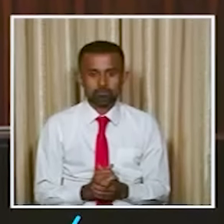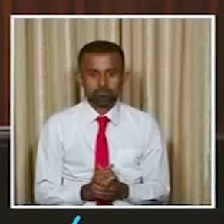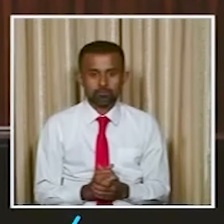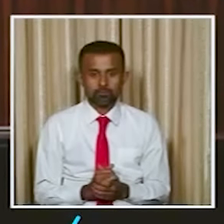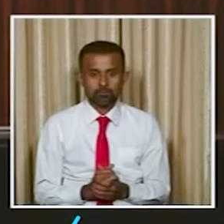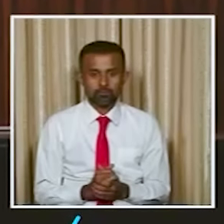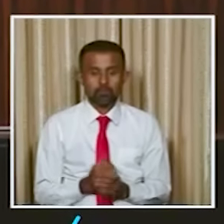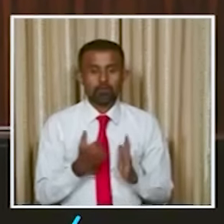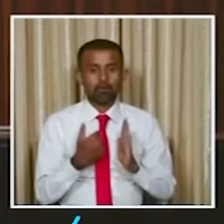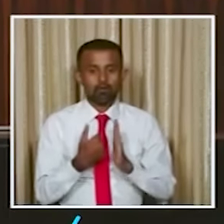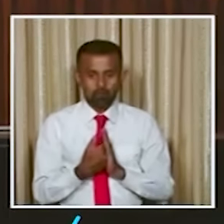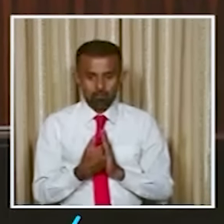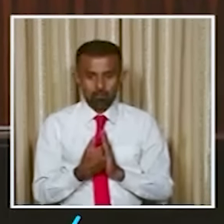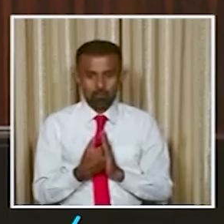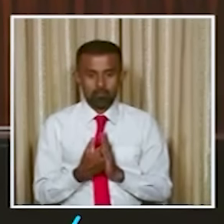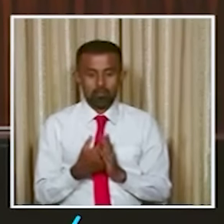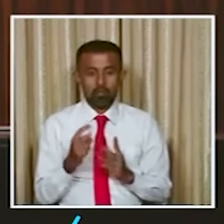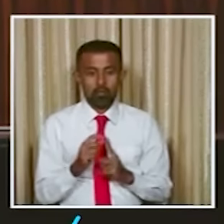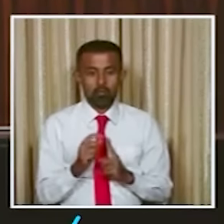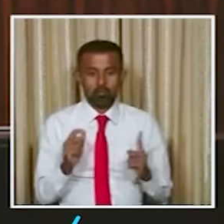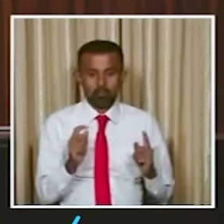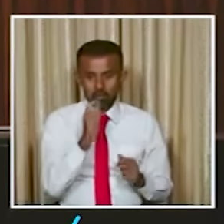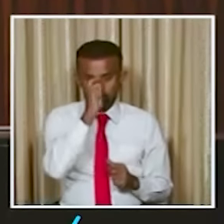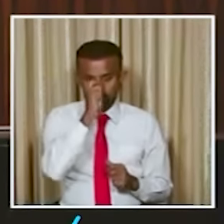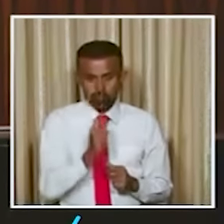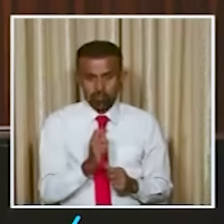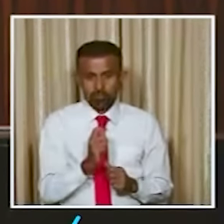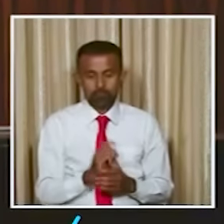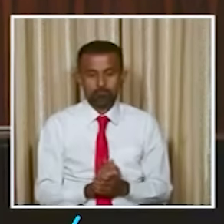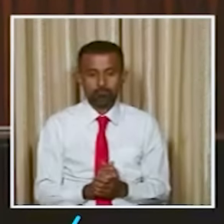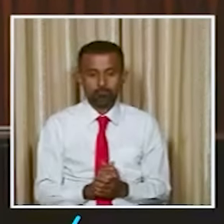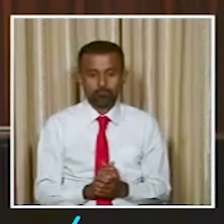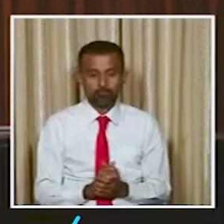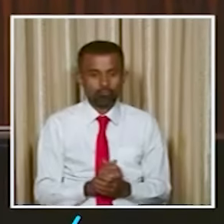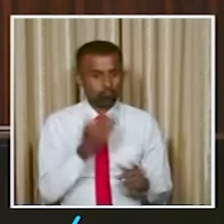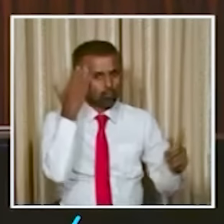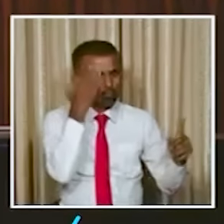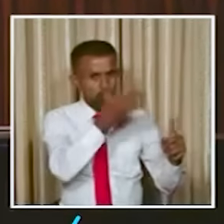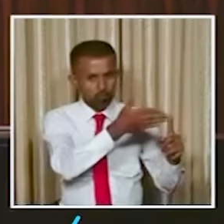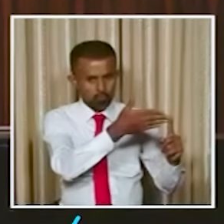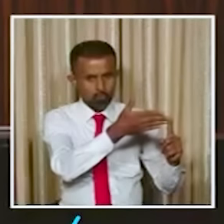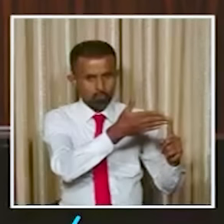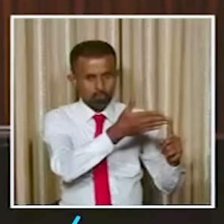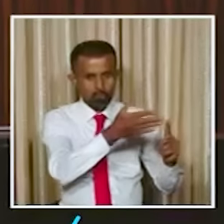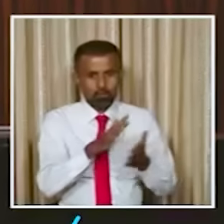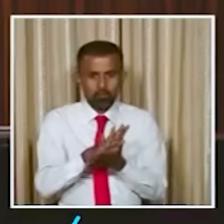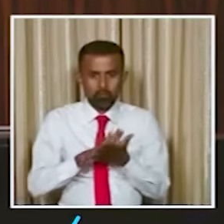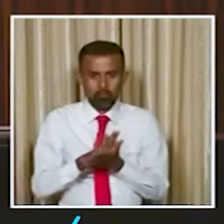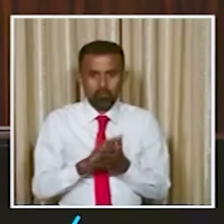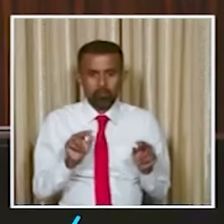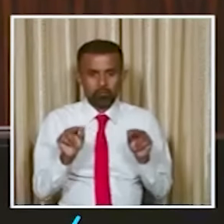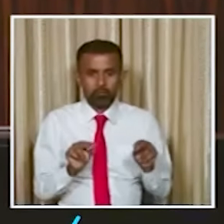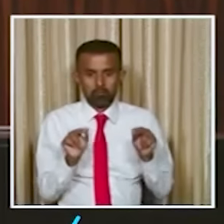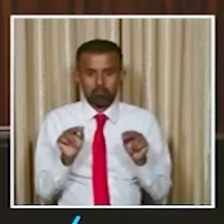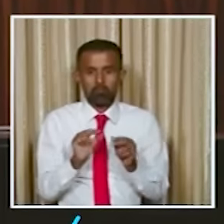දෙනවා. ගරු මූලාසනාරුඩ මන්ත්‍රීතුමනි, මේ පිළිබඳව මේ ඉතා පැහැදිලි හඬපටයක්